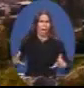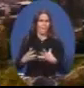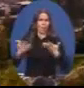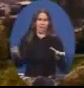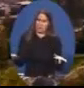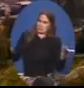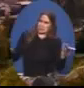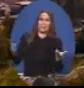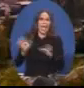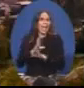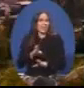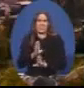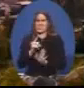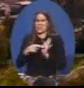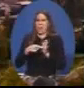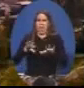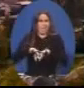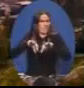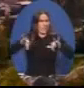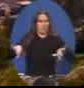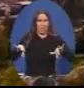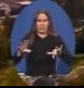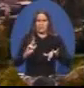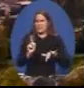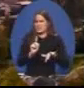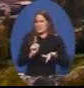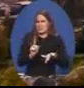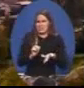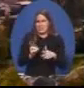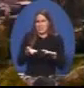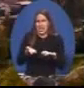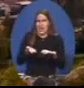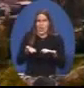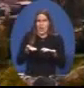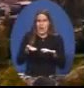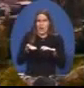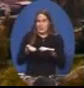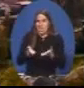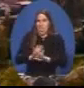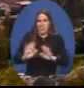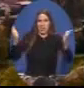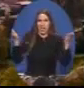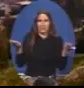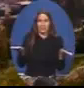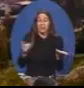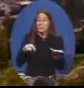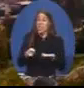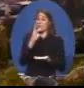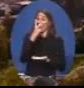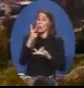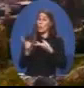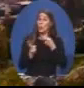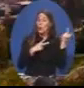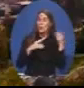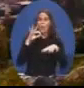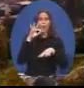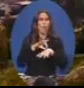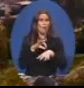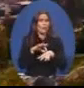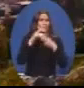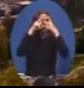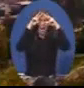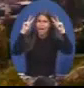שתהיה הפרדה. וברור שזה לא משרת אף אחד. אני חושבת שדווקא כשרואים בבתי חולים